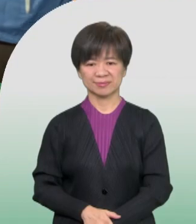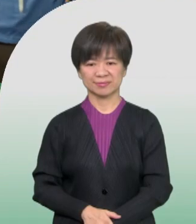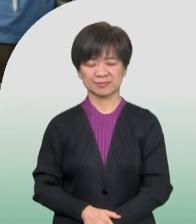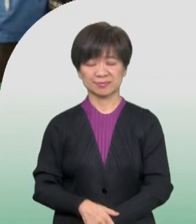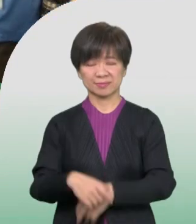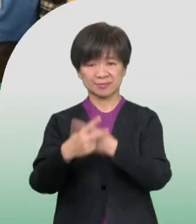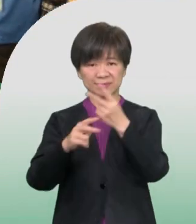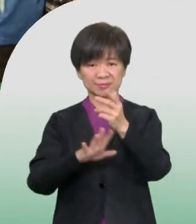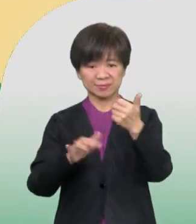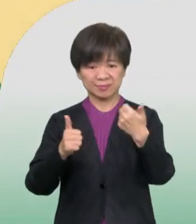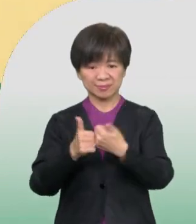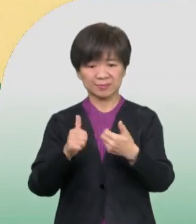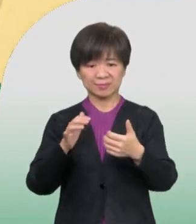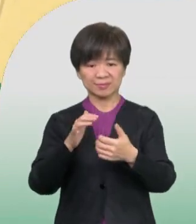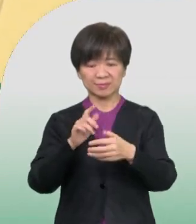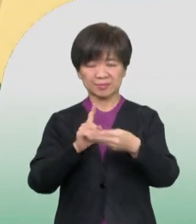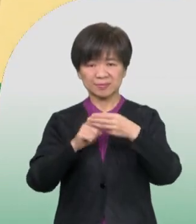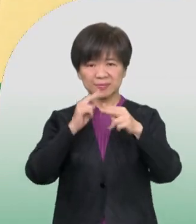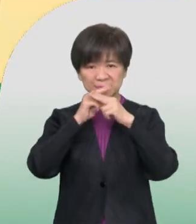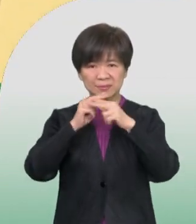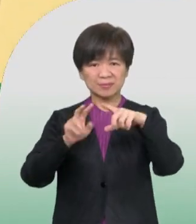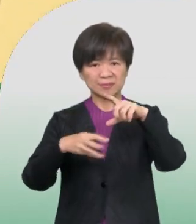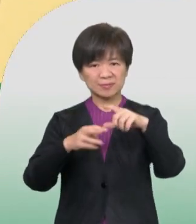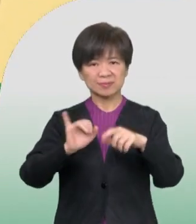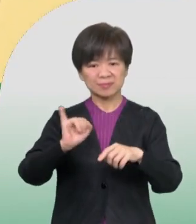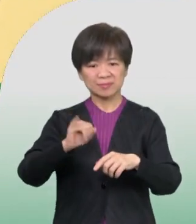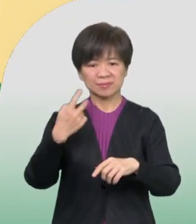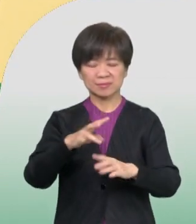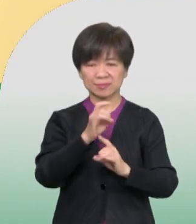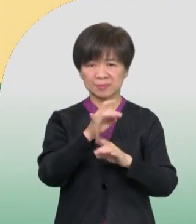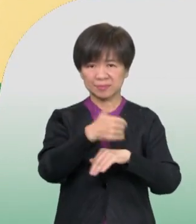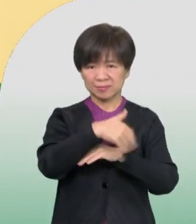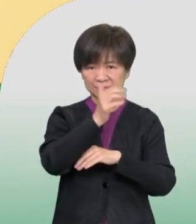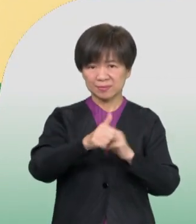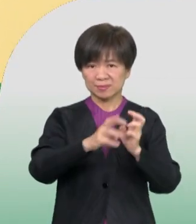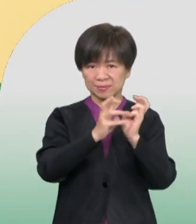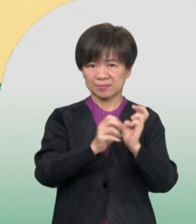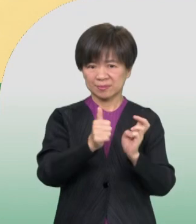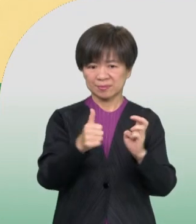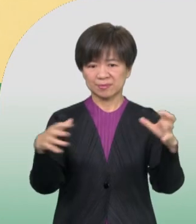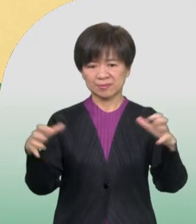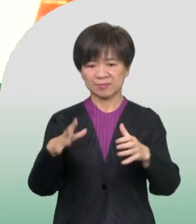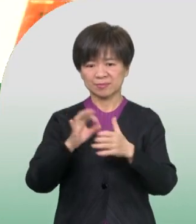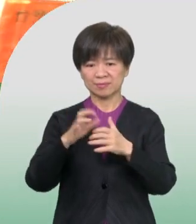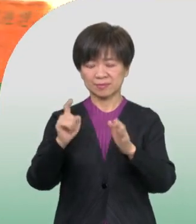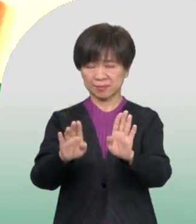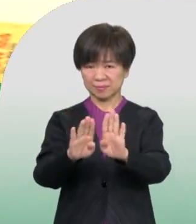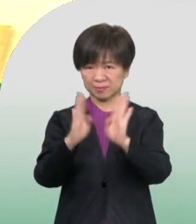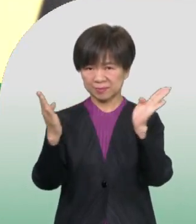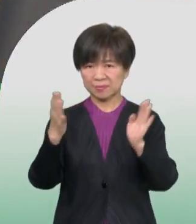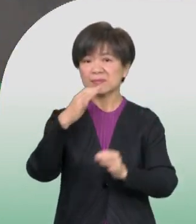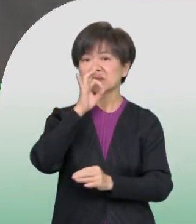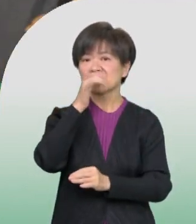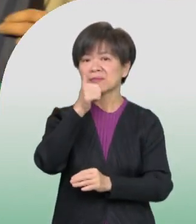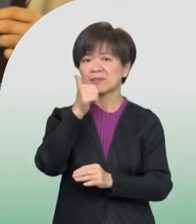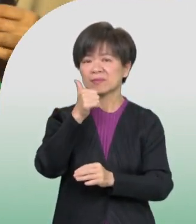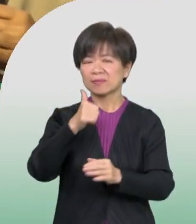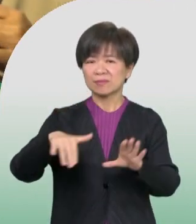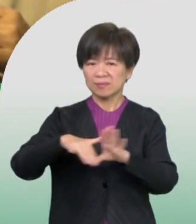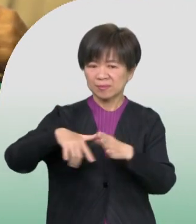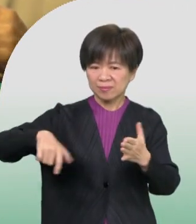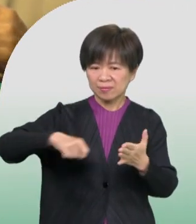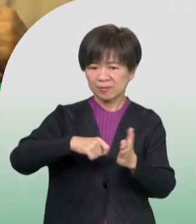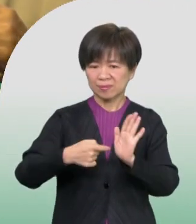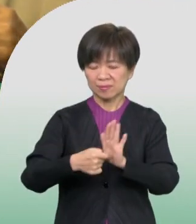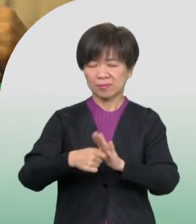客委会主任秘书廖竹培老新竹人中荣芬口的经共同打开吴楚流的作品，代表吴楚流